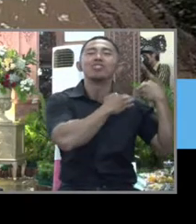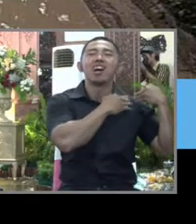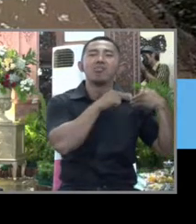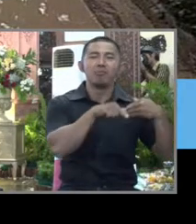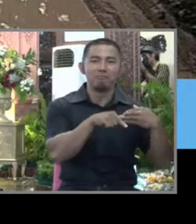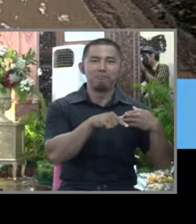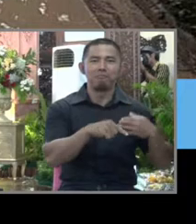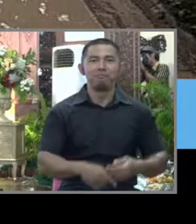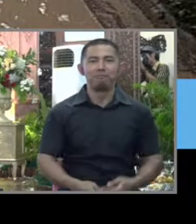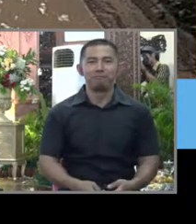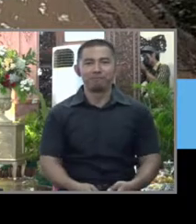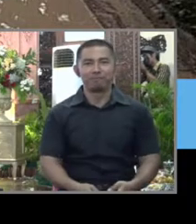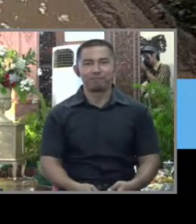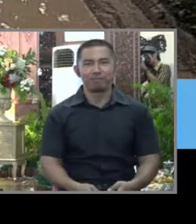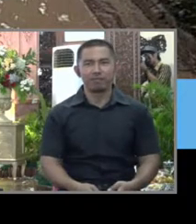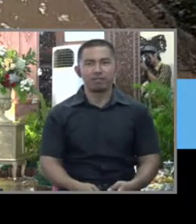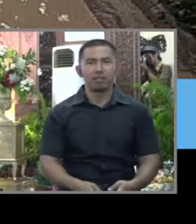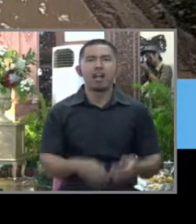ini menjawab tok kok ora angel.